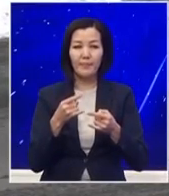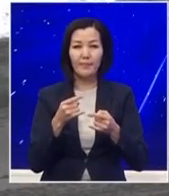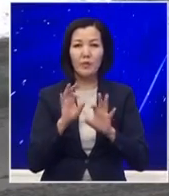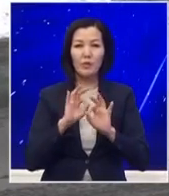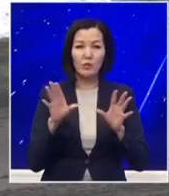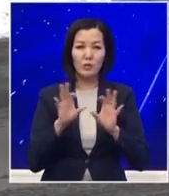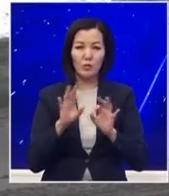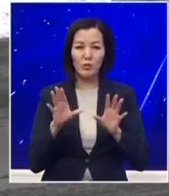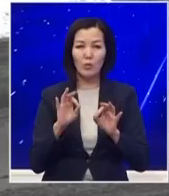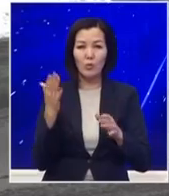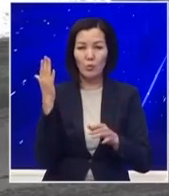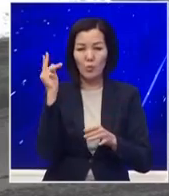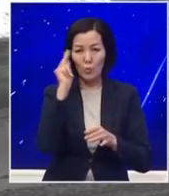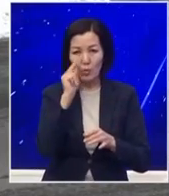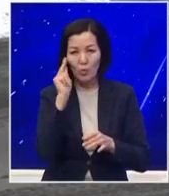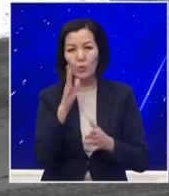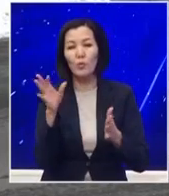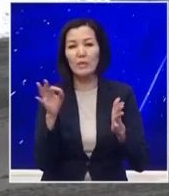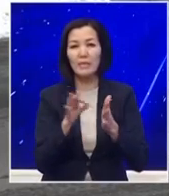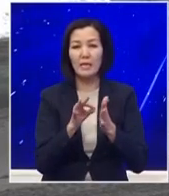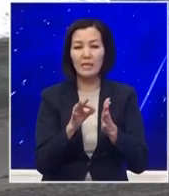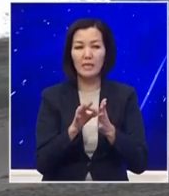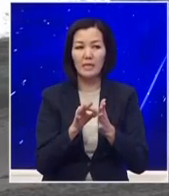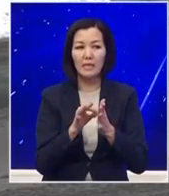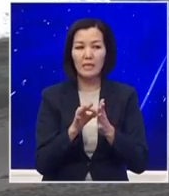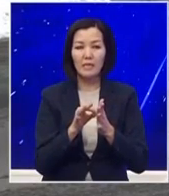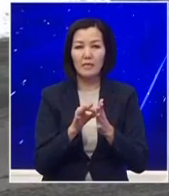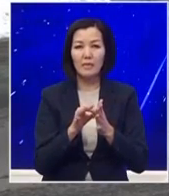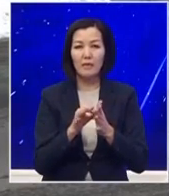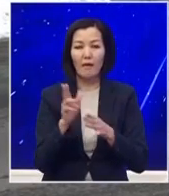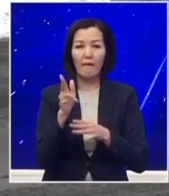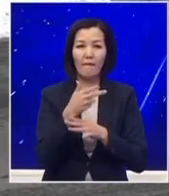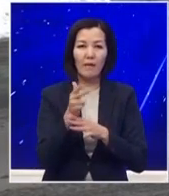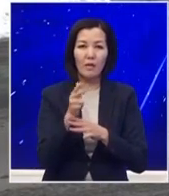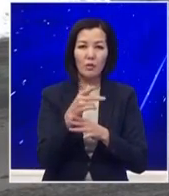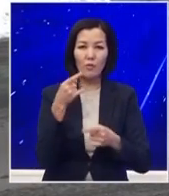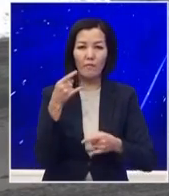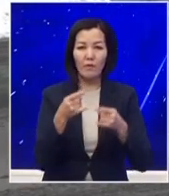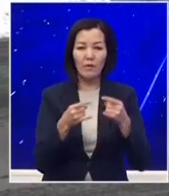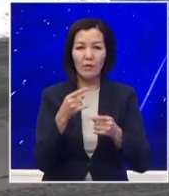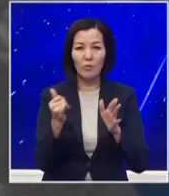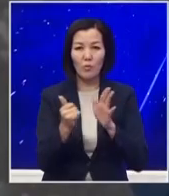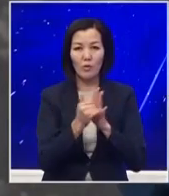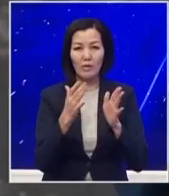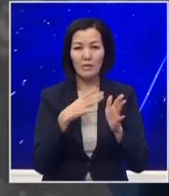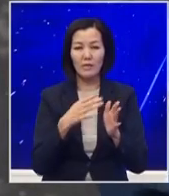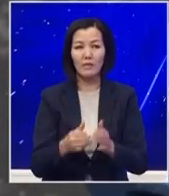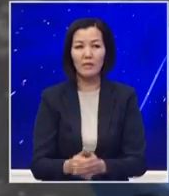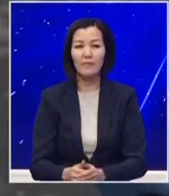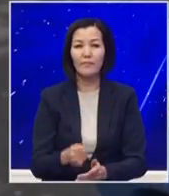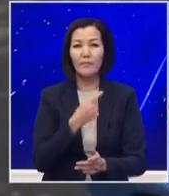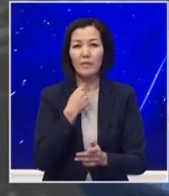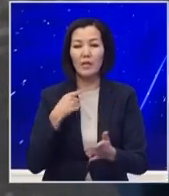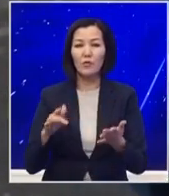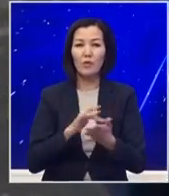түсіндіру, оқыту мақсатында видео бейнелер орналастырылды. Талдықорған